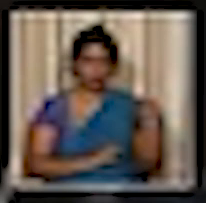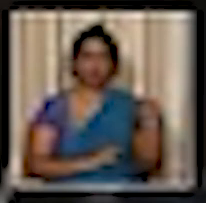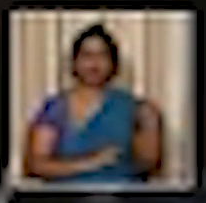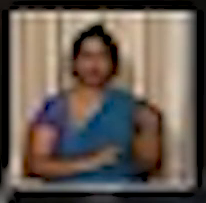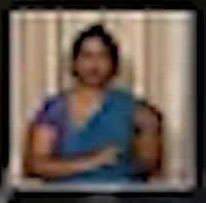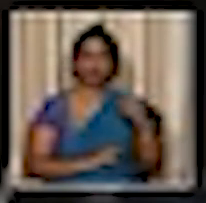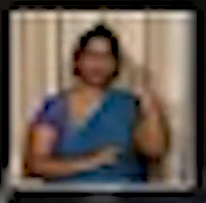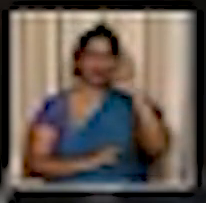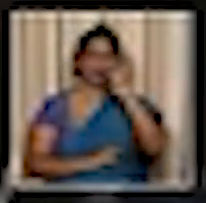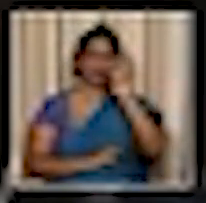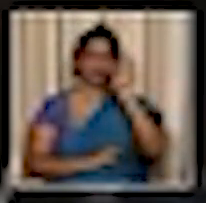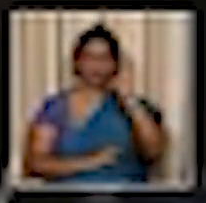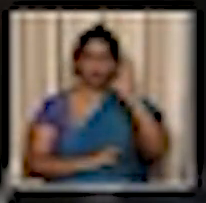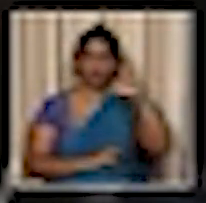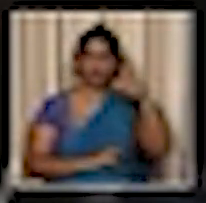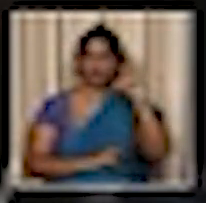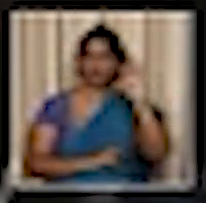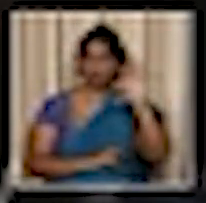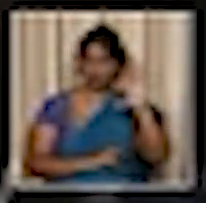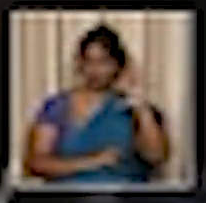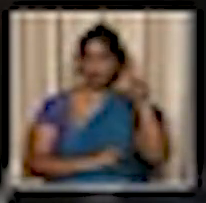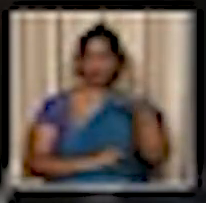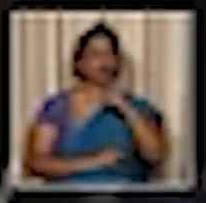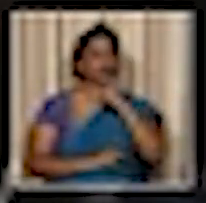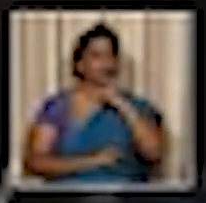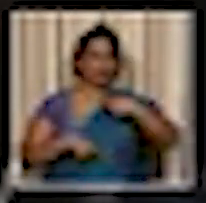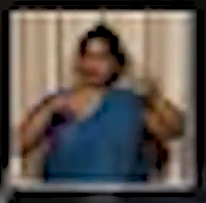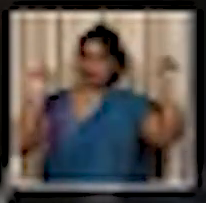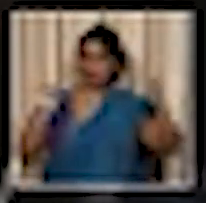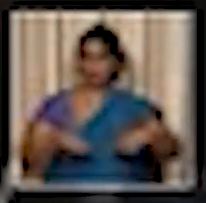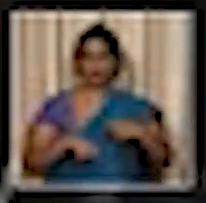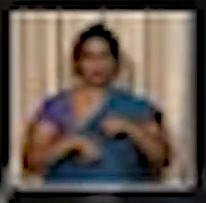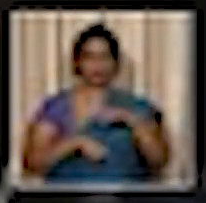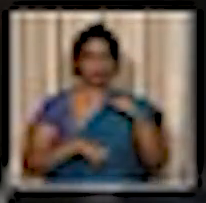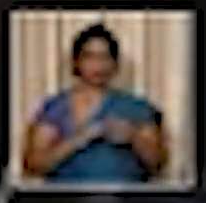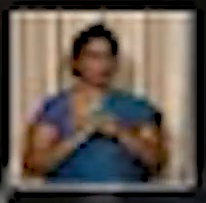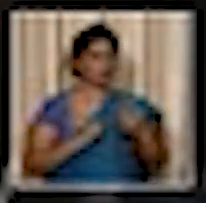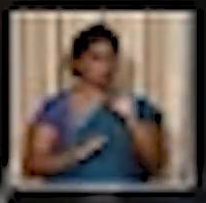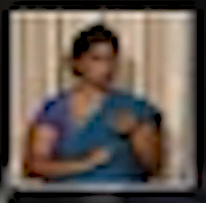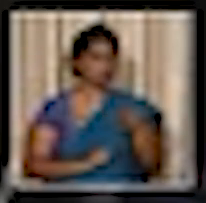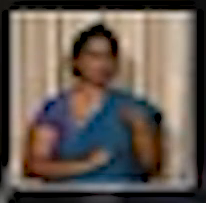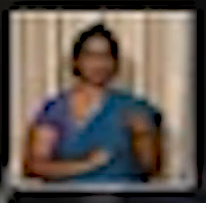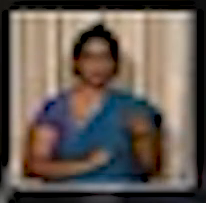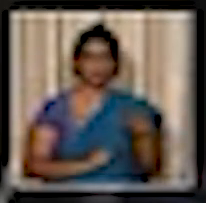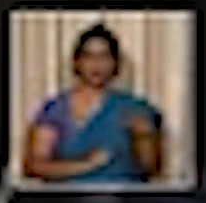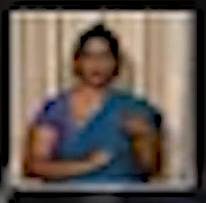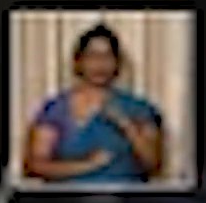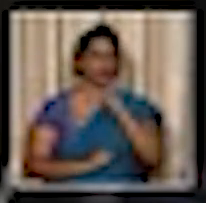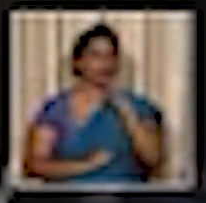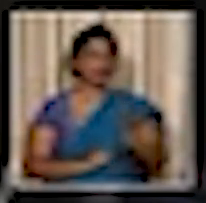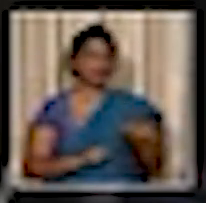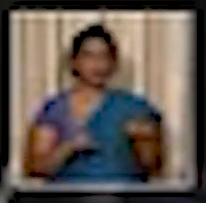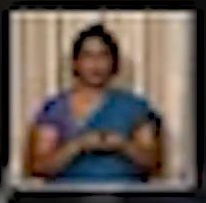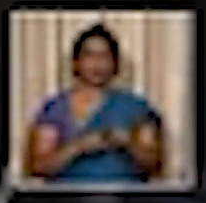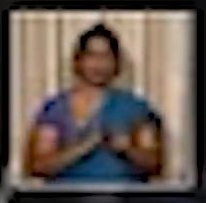අංක 23835 දරන එම නඩුව විමසුමට ගත් අවස්ථාවේදී කටයුතු කරන ලද්දේ විනිසුරුවරයෙකු ලෙස